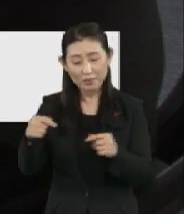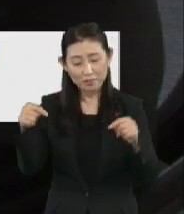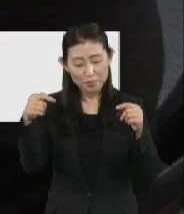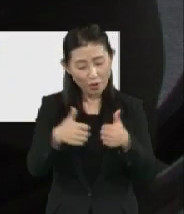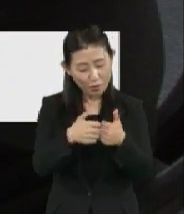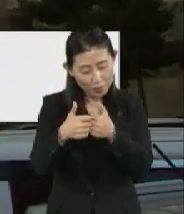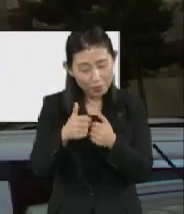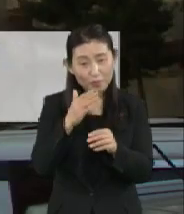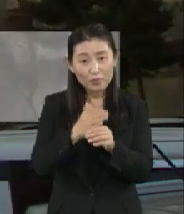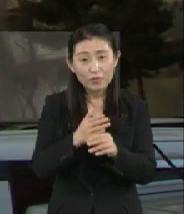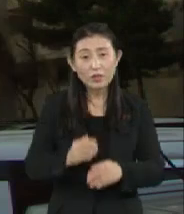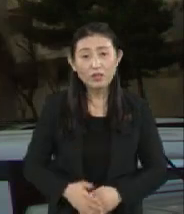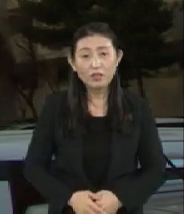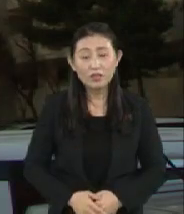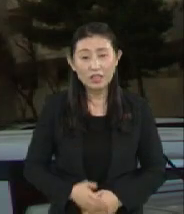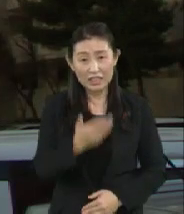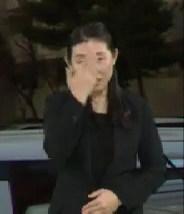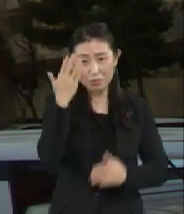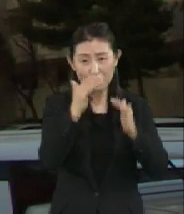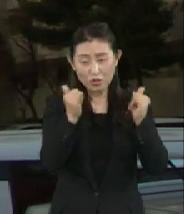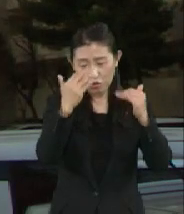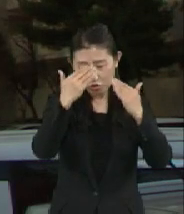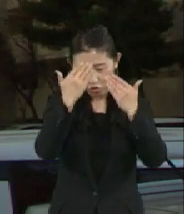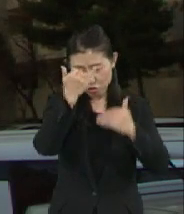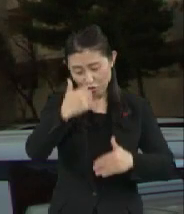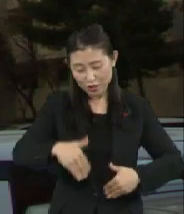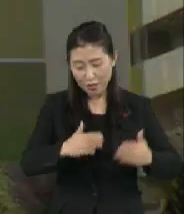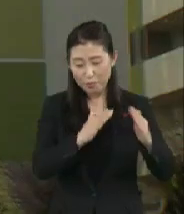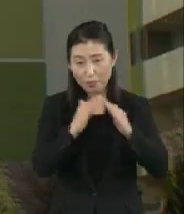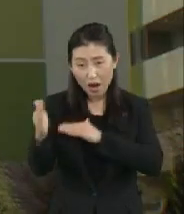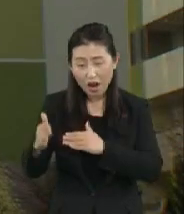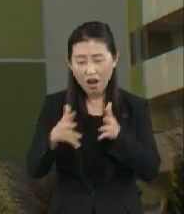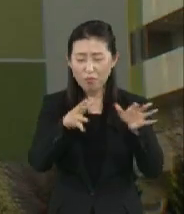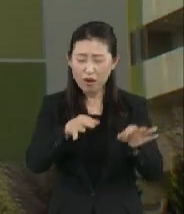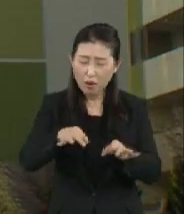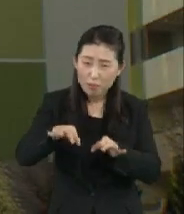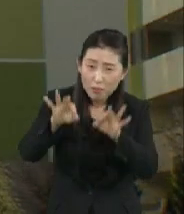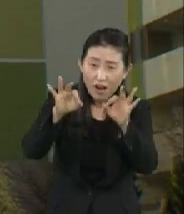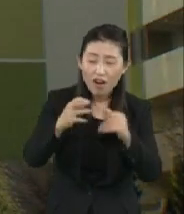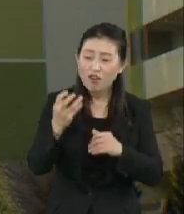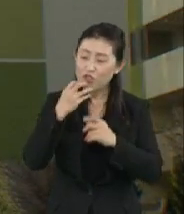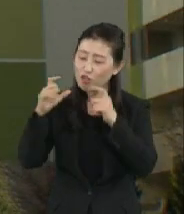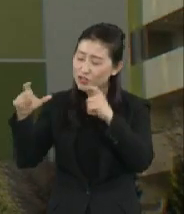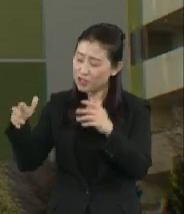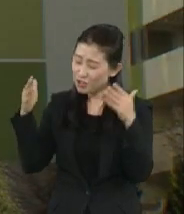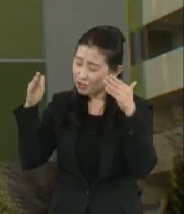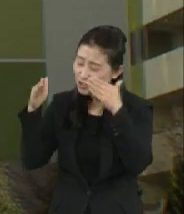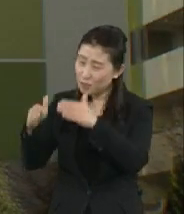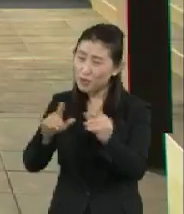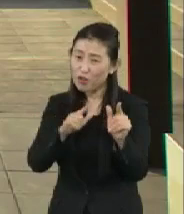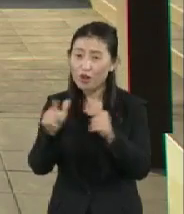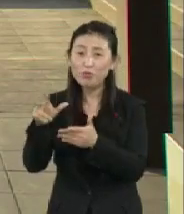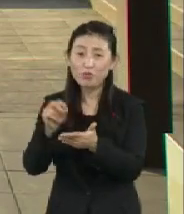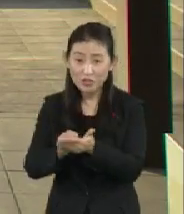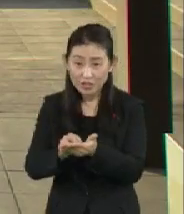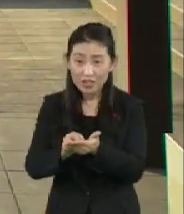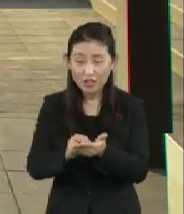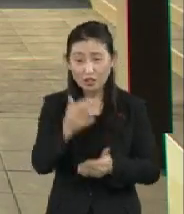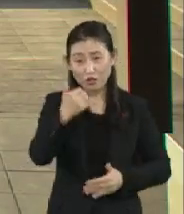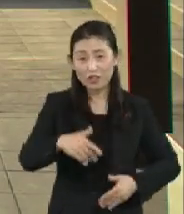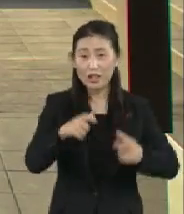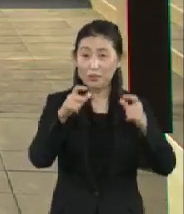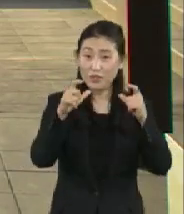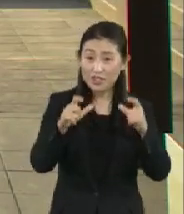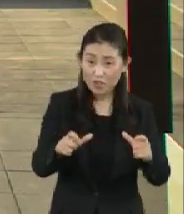조율이 한창입니다. 청년층의 충남 이탈, 부동산 가격 폭등, 수도권 집중화 등의 악재로 충남에서